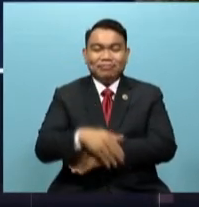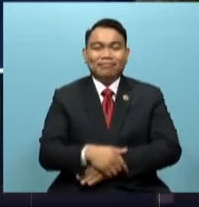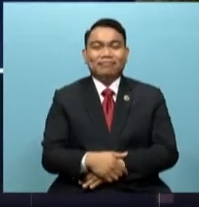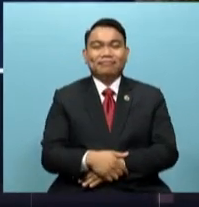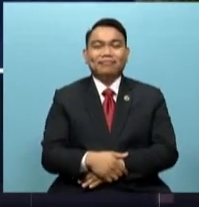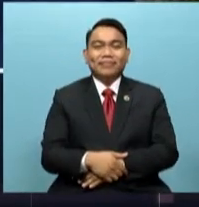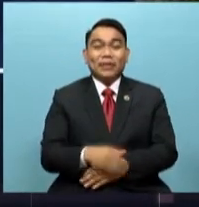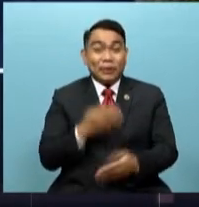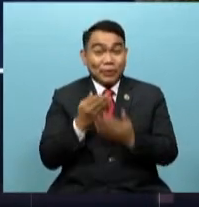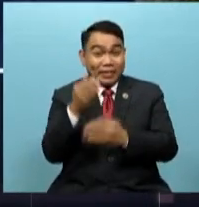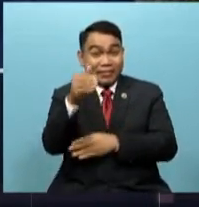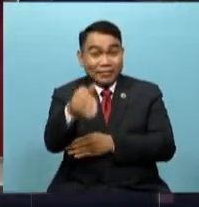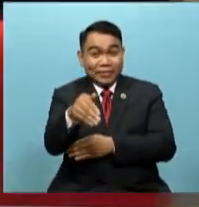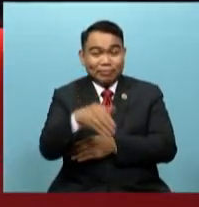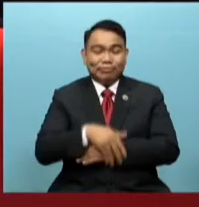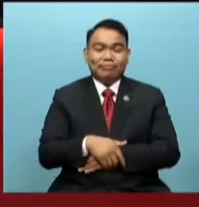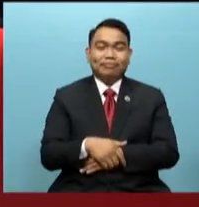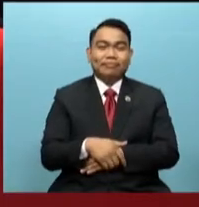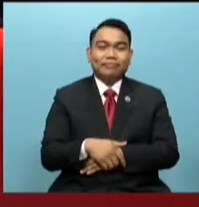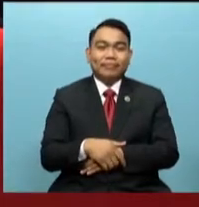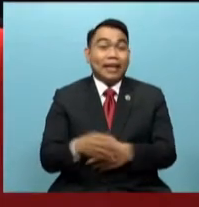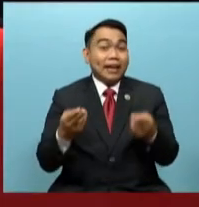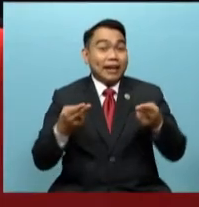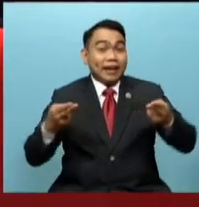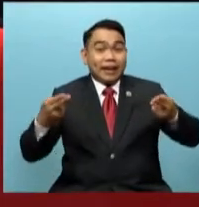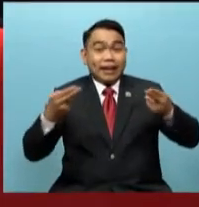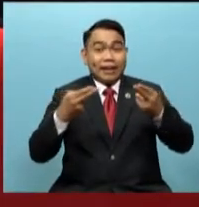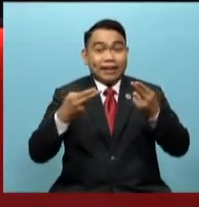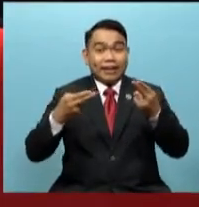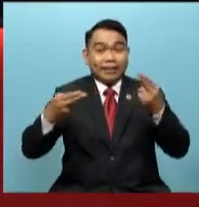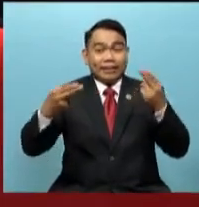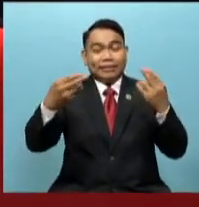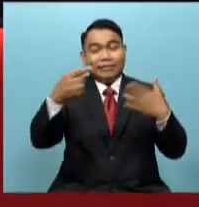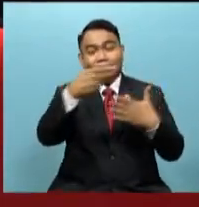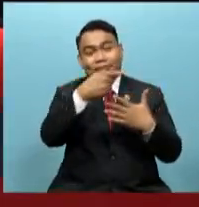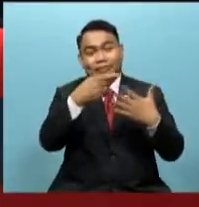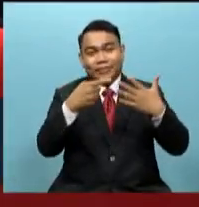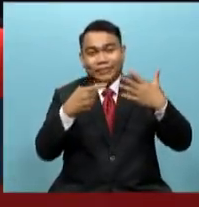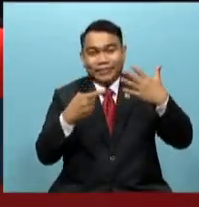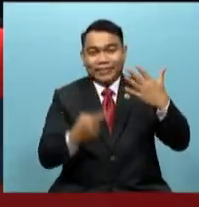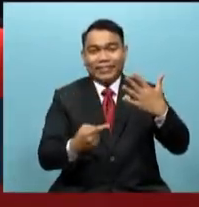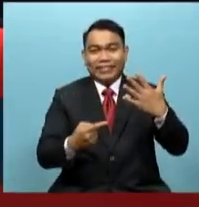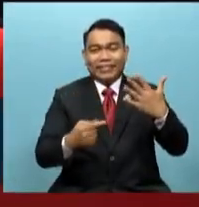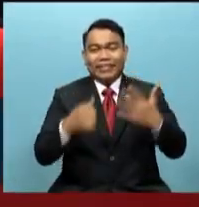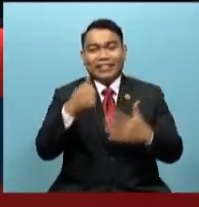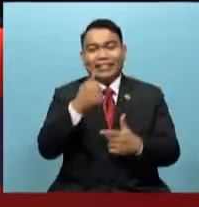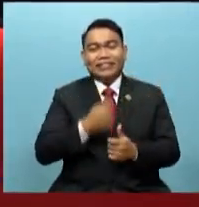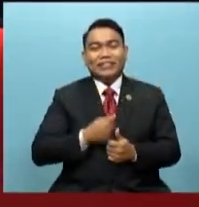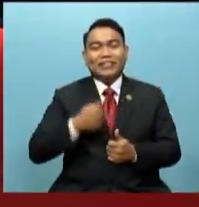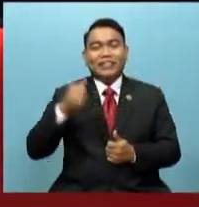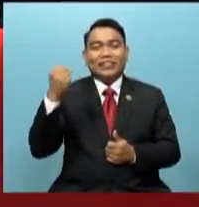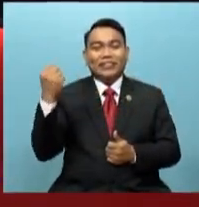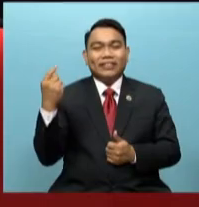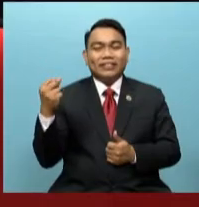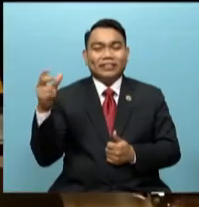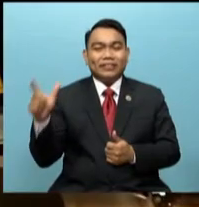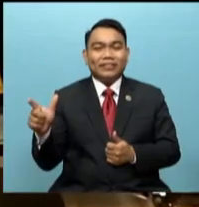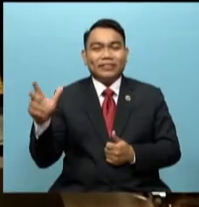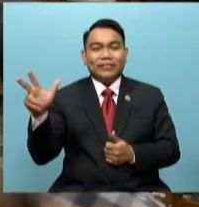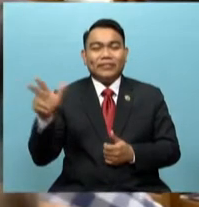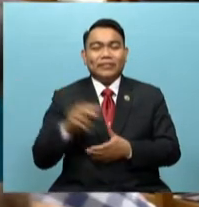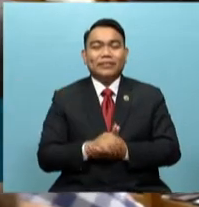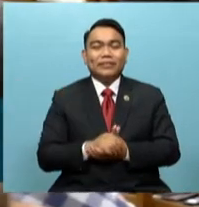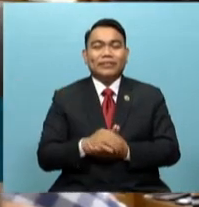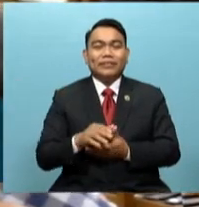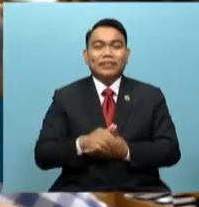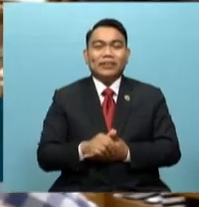evening po, Sister Olive. Narito ang headlines ngayong Webes ng gabi, Abril 11, 2024.